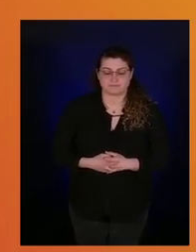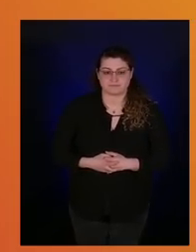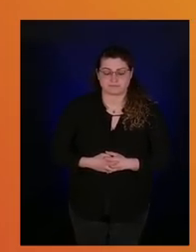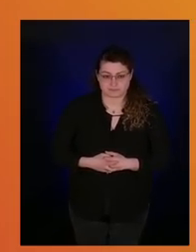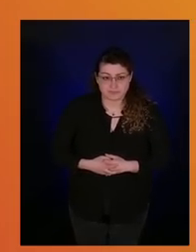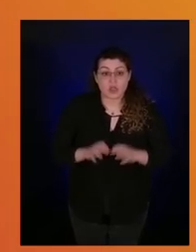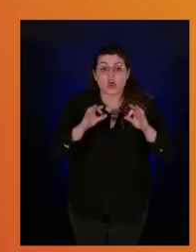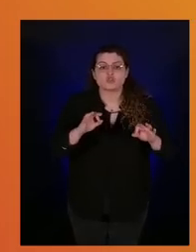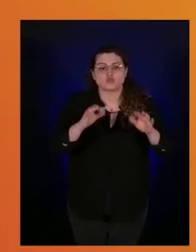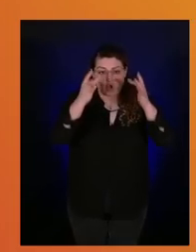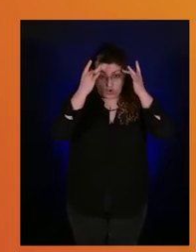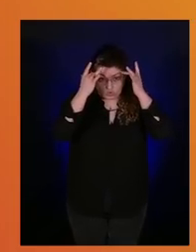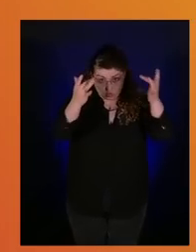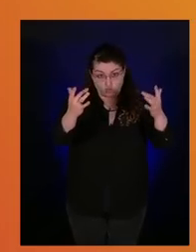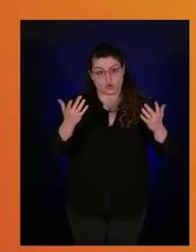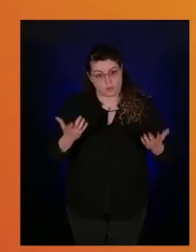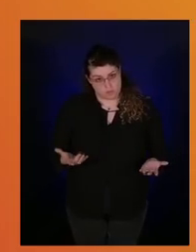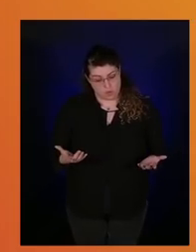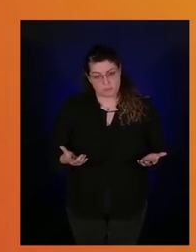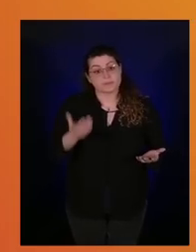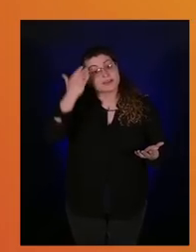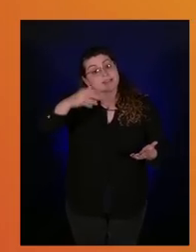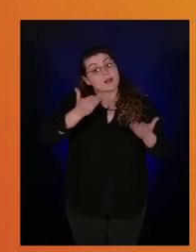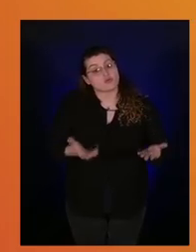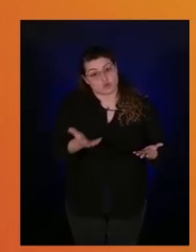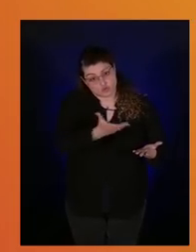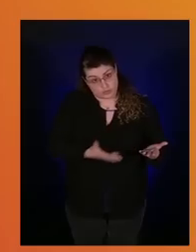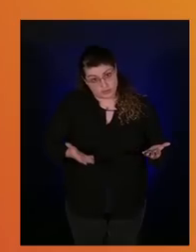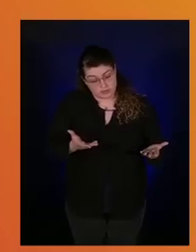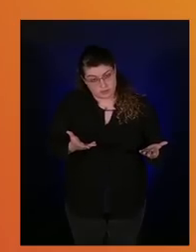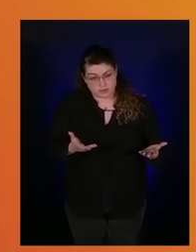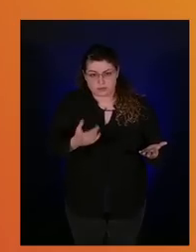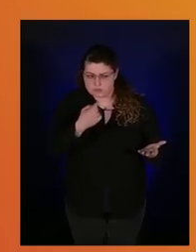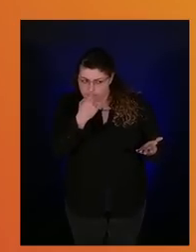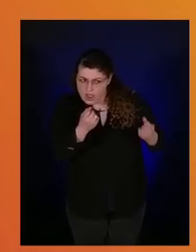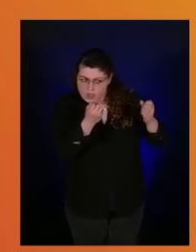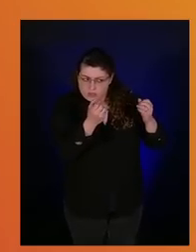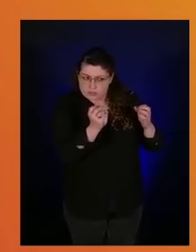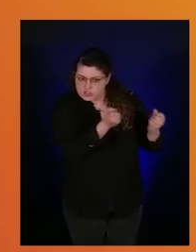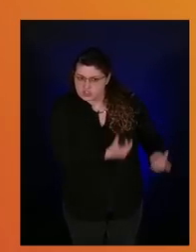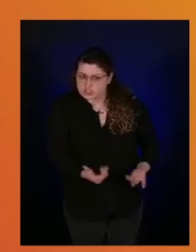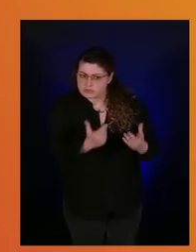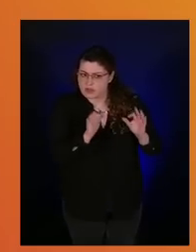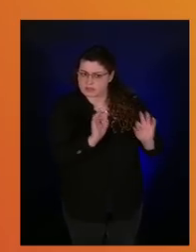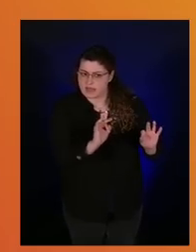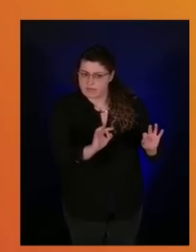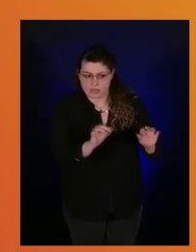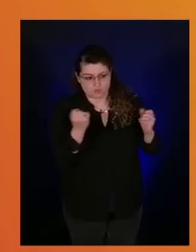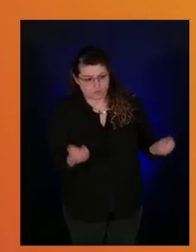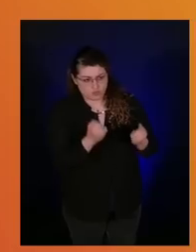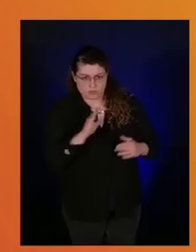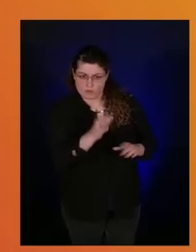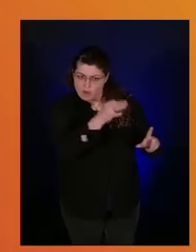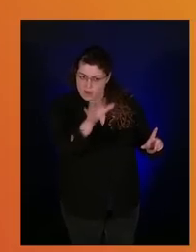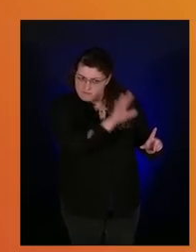S'agissant de la culture, il faut quand même savoir qu'aujourd'hui, si vous prenez le chiffre d'affaires de la publicité en France,